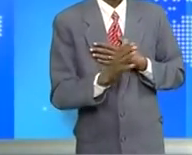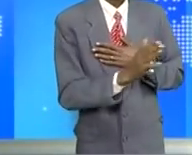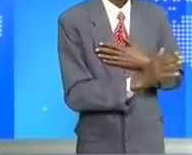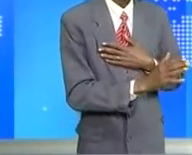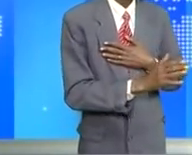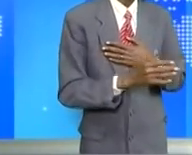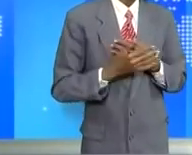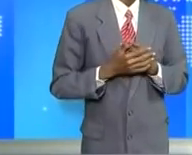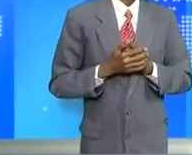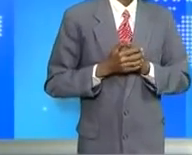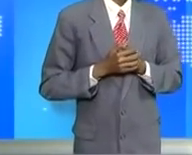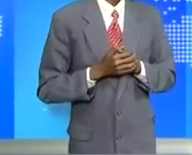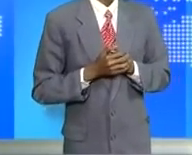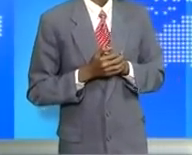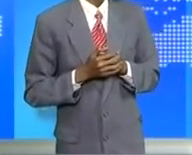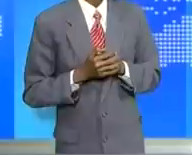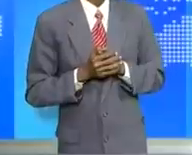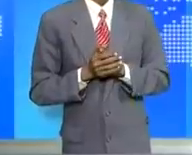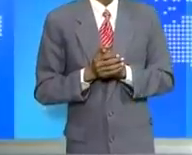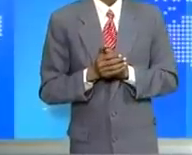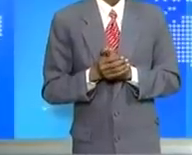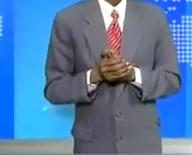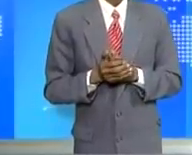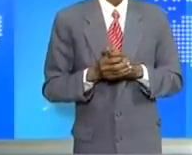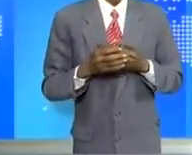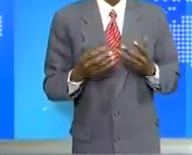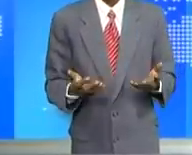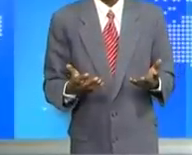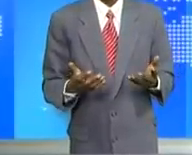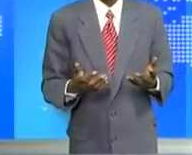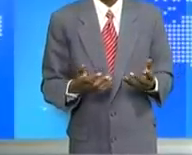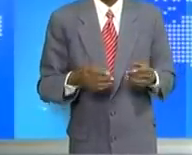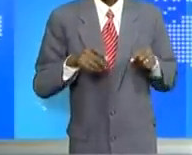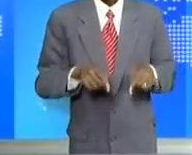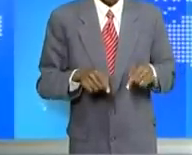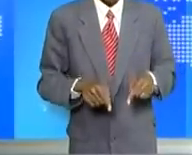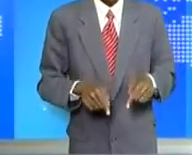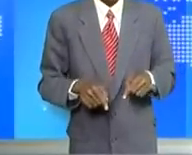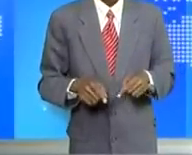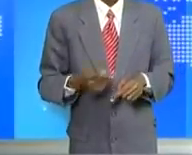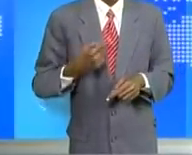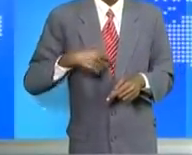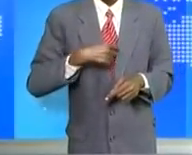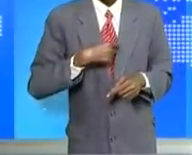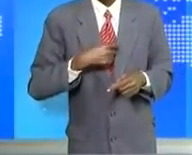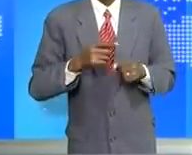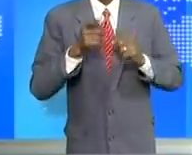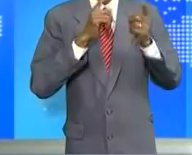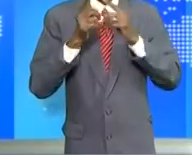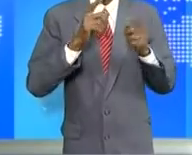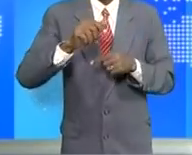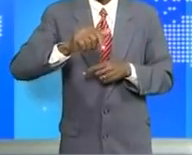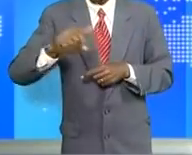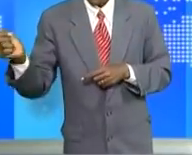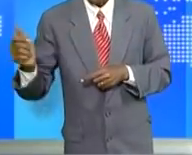situés au croisement Cabinda et 24 novembre au niveau de la RTNC évoluent bien. Nos reporters sont descendus sur le